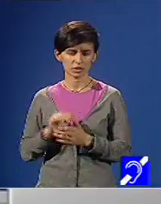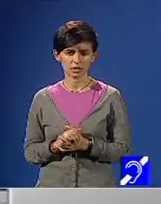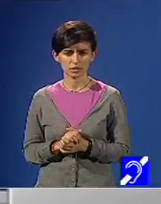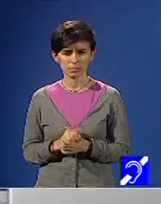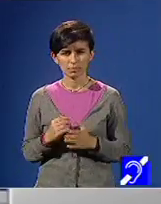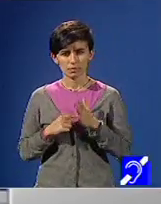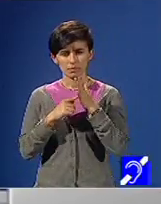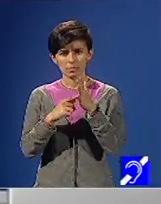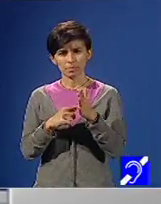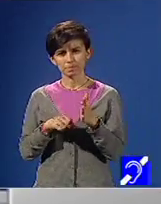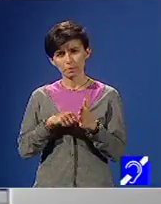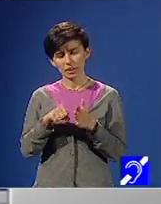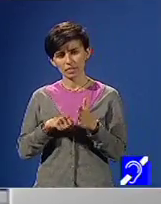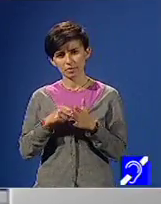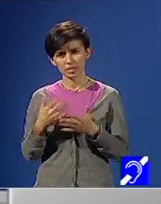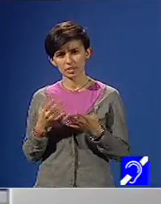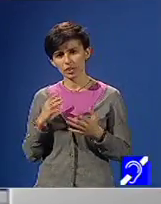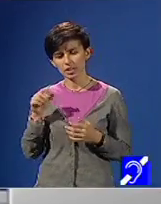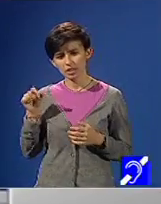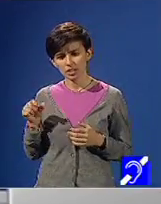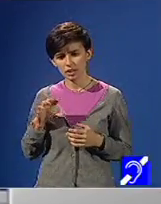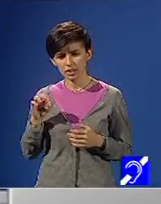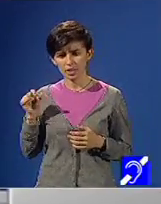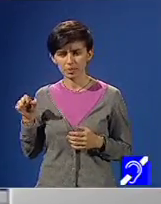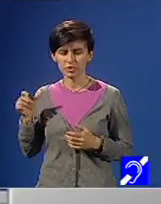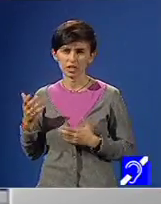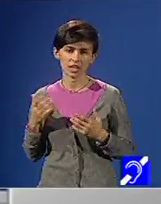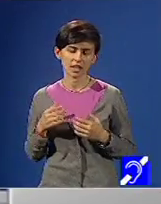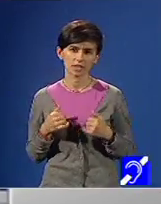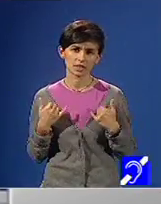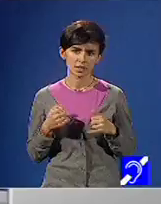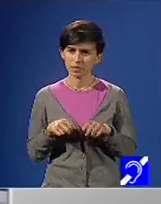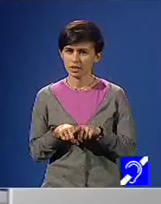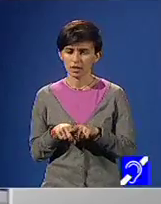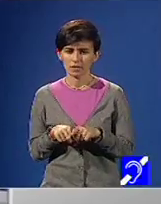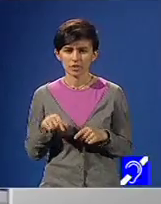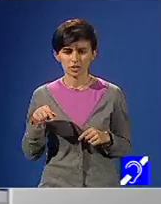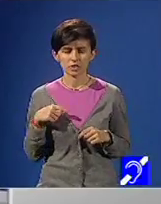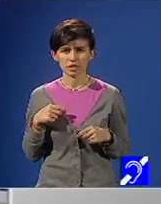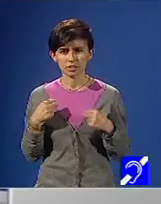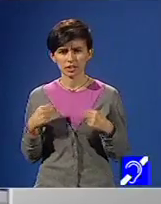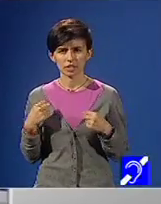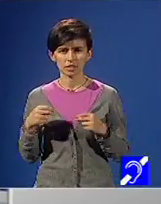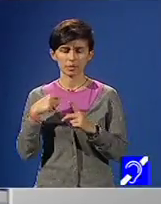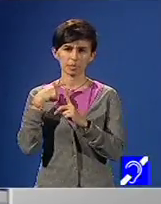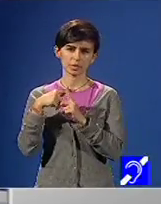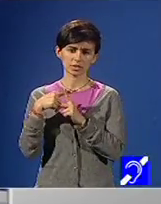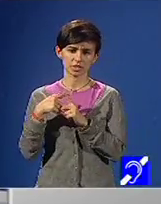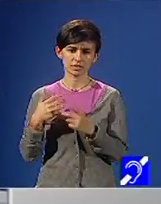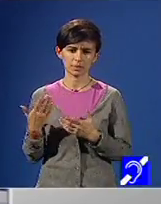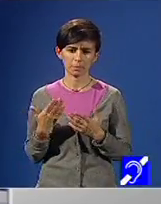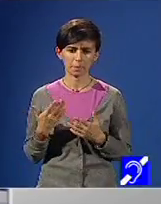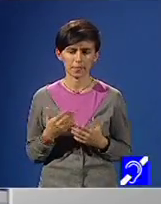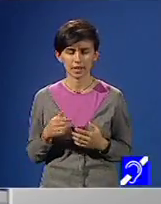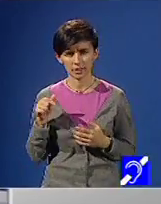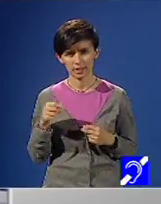alții care au trecut prin ceea ce trecem noi și cu siguranță pentru noi acele sunt exemple pozitive care și noi la rândul nostru ne